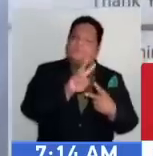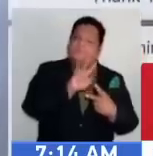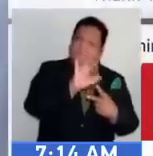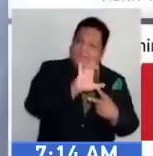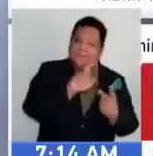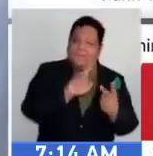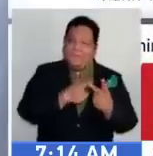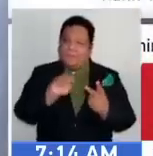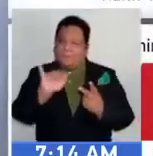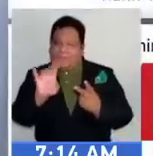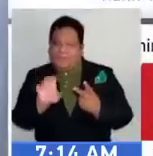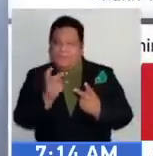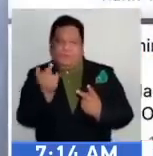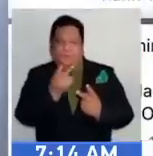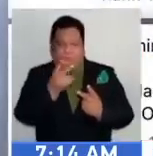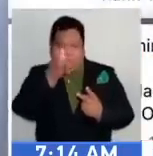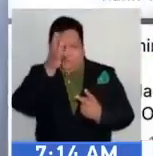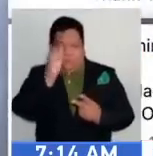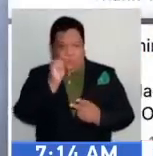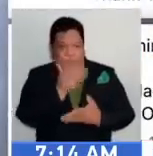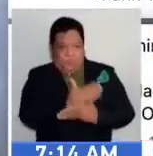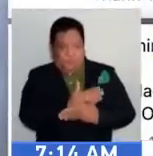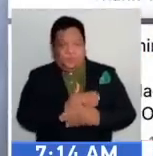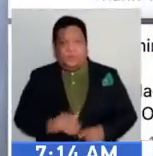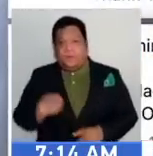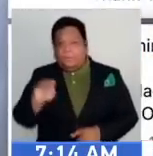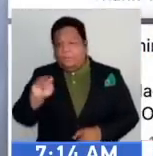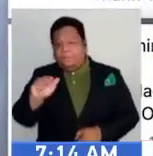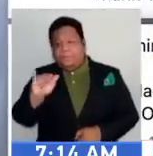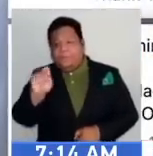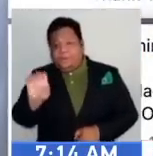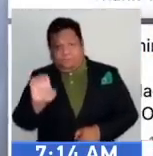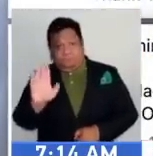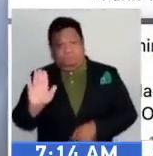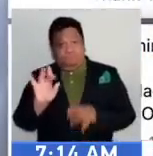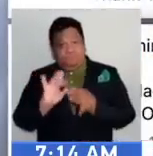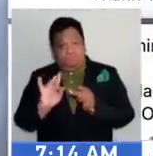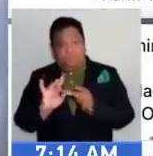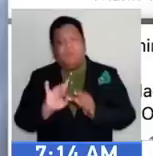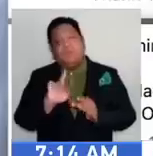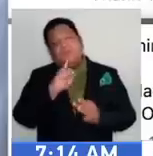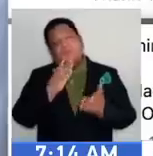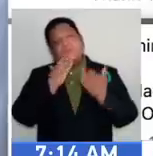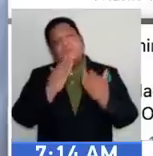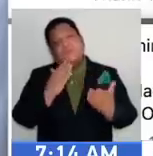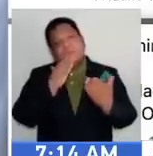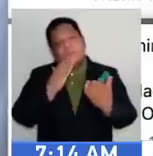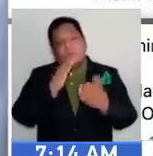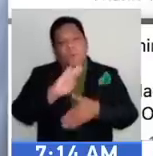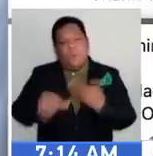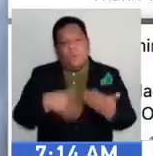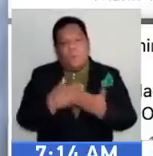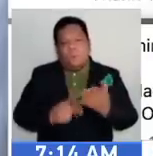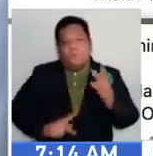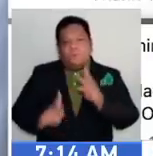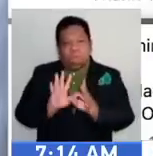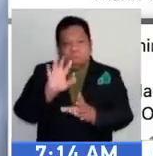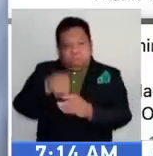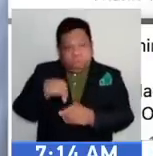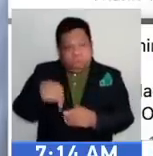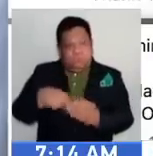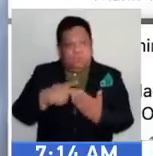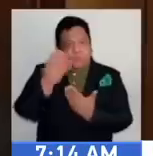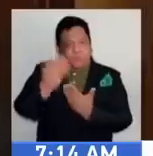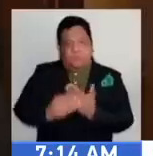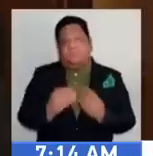Sabi ni Mae sa kanyang signing off post, thankful siya sa lahat ng nasa produksyon at grateful siya sa opportunity. Si Bossing